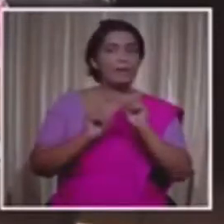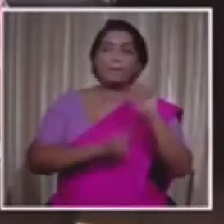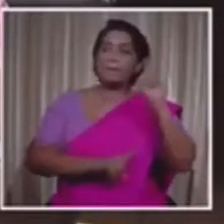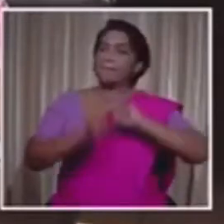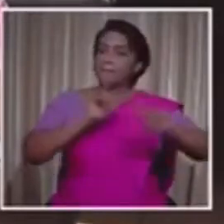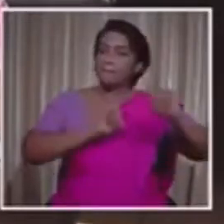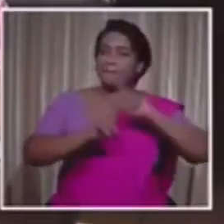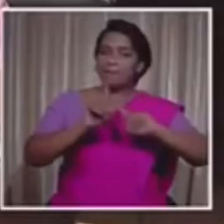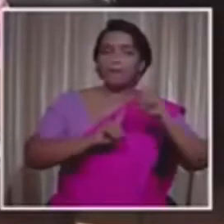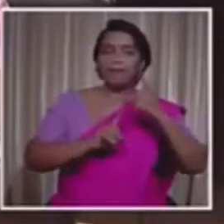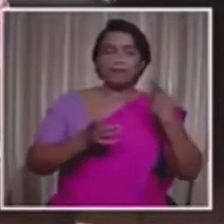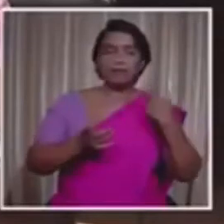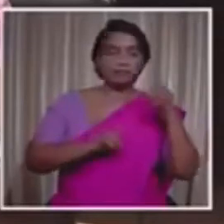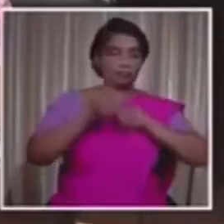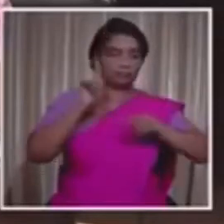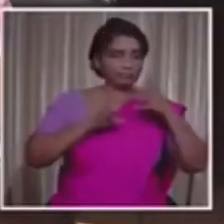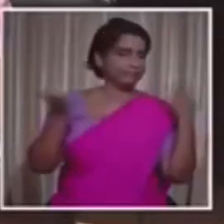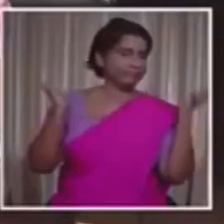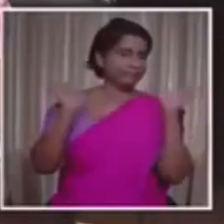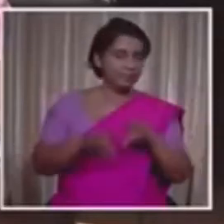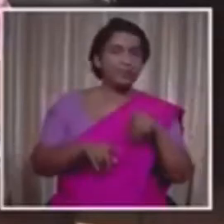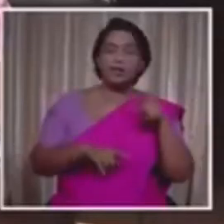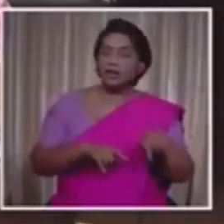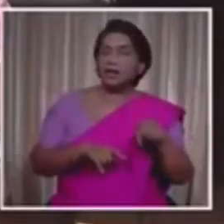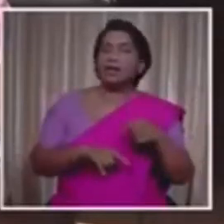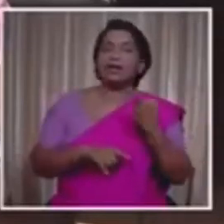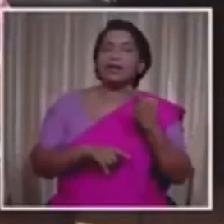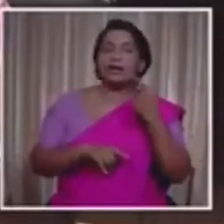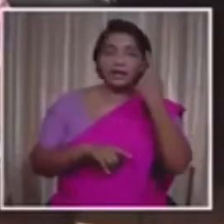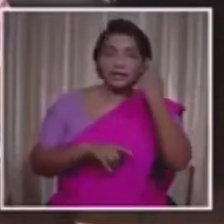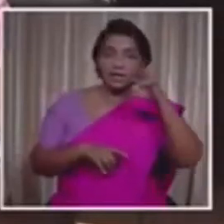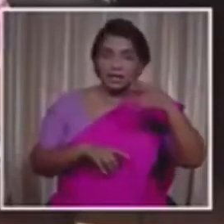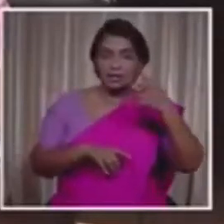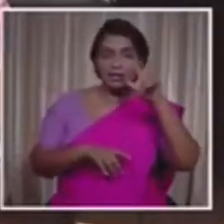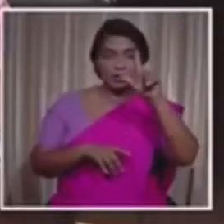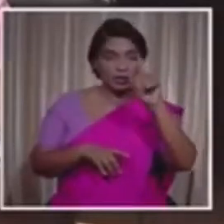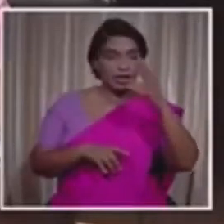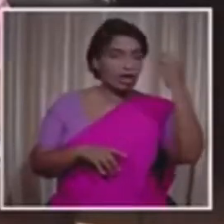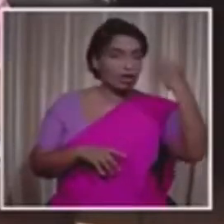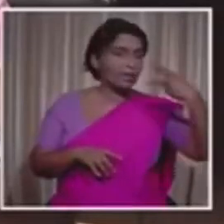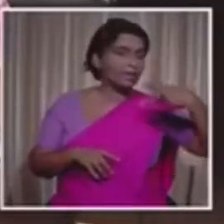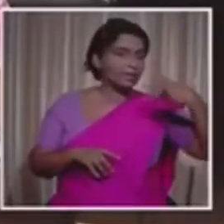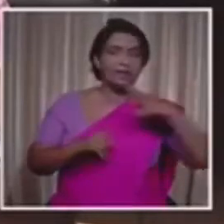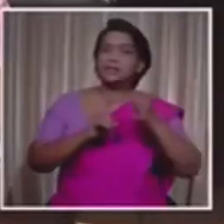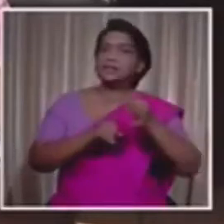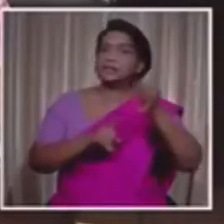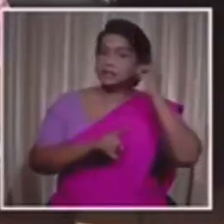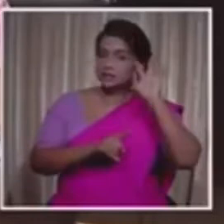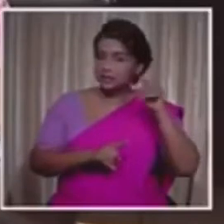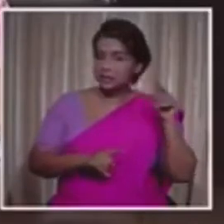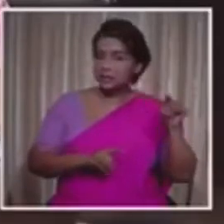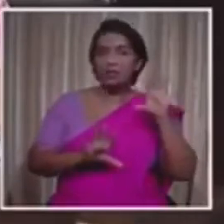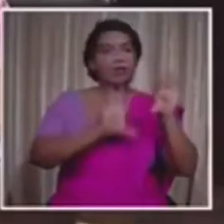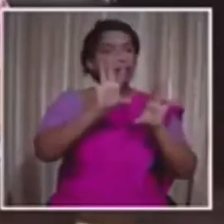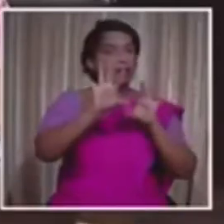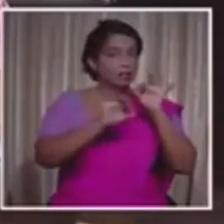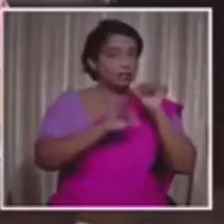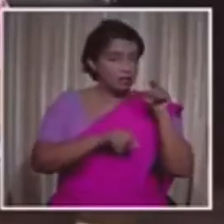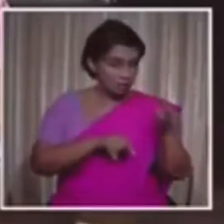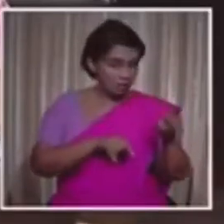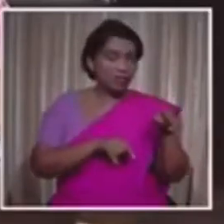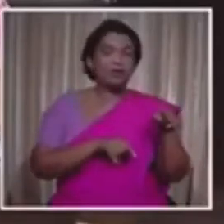पार्लिमेंतुवे रस्वीमक केंदवीम एकदास नमसे असुवेके अंक देकदारन जनाधिपति वरया तोरा पत्कर गेनी